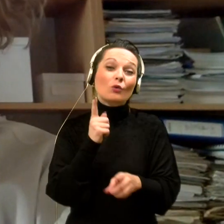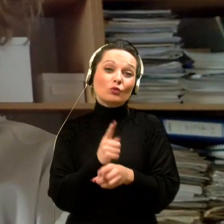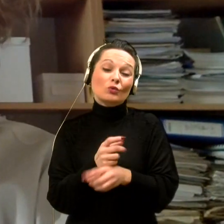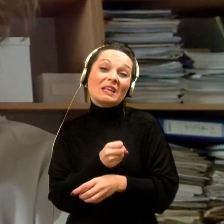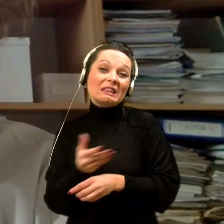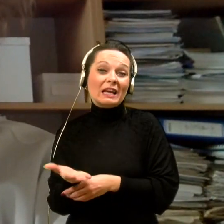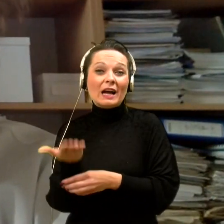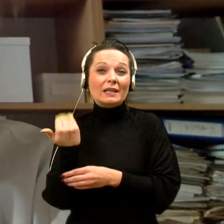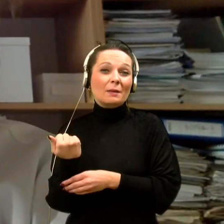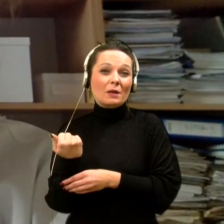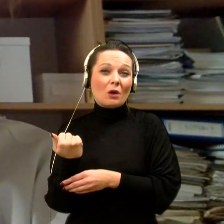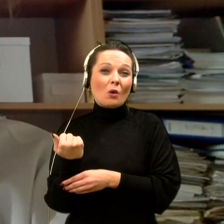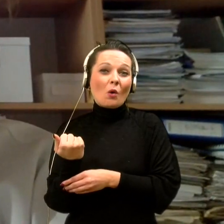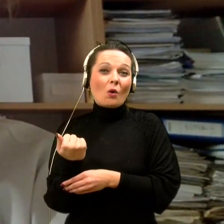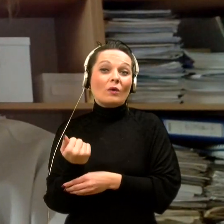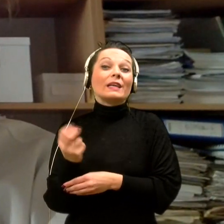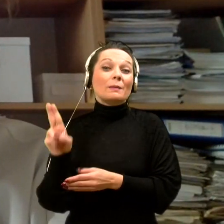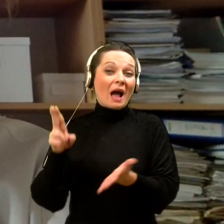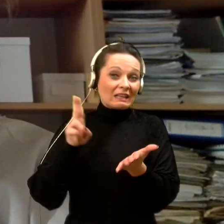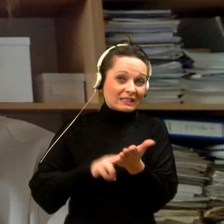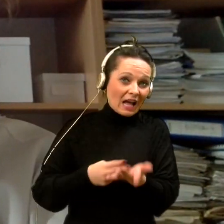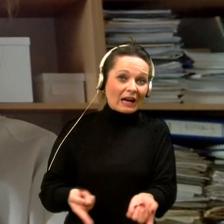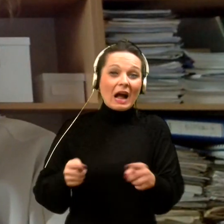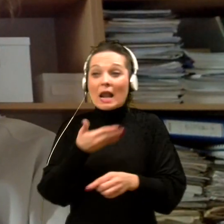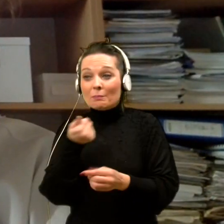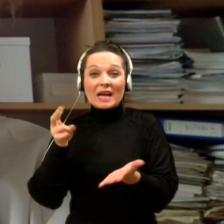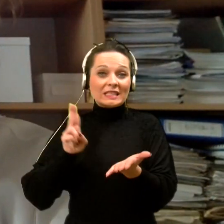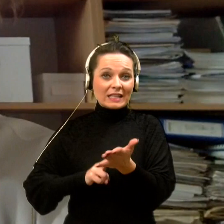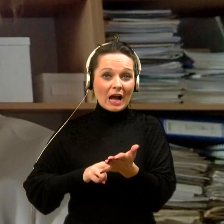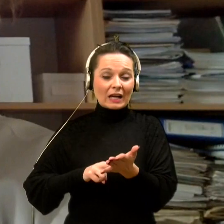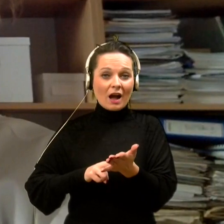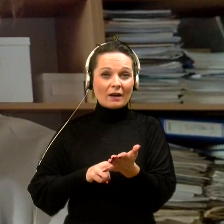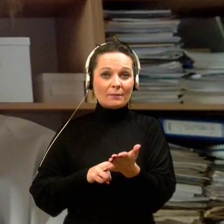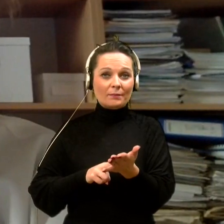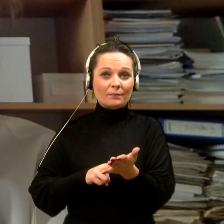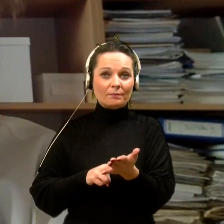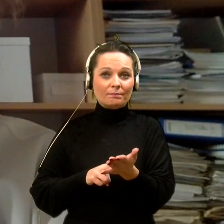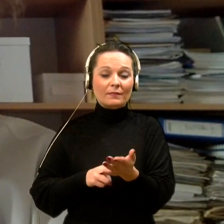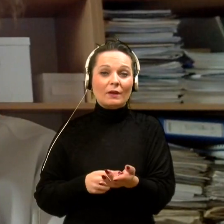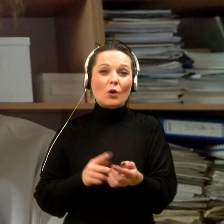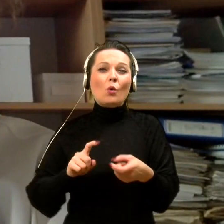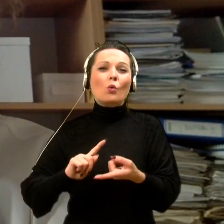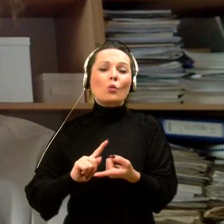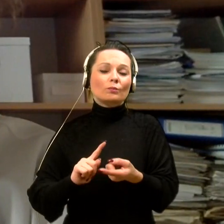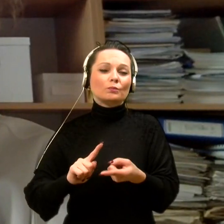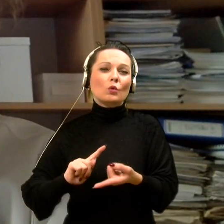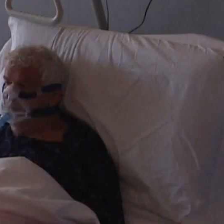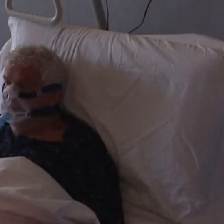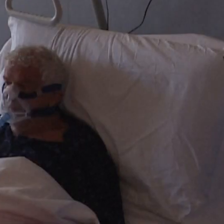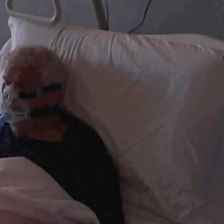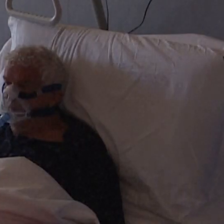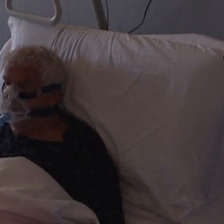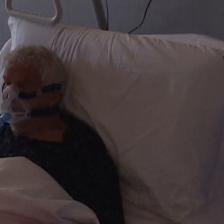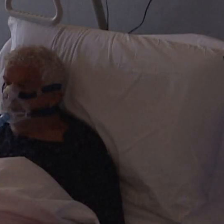bilo simptomatskih, nekaj je bilo v bistvu asimptomatskih oziroma še brez razvite klinične slike bolezni.